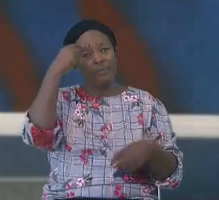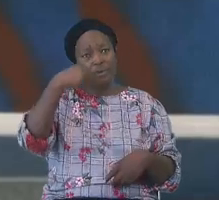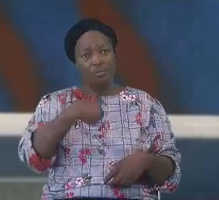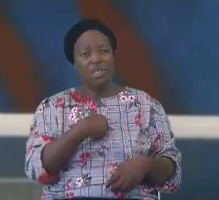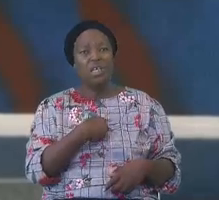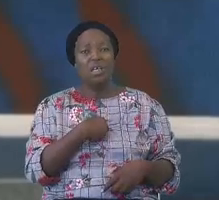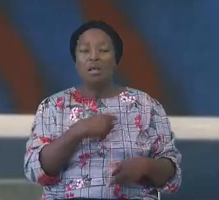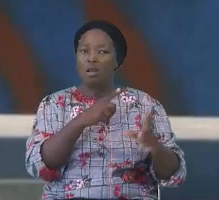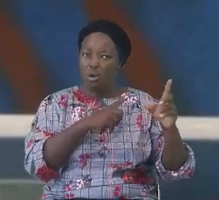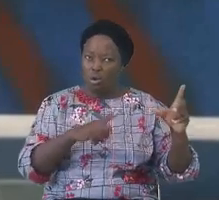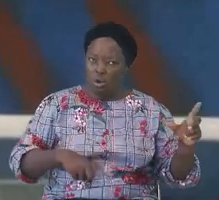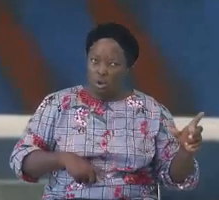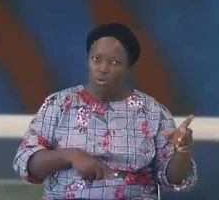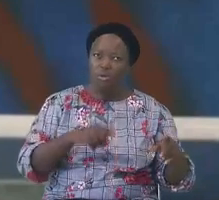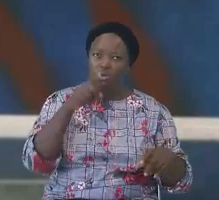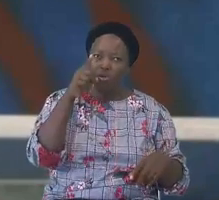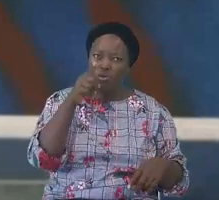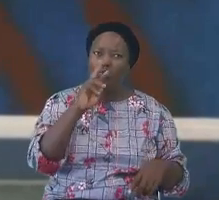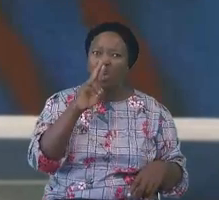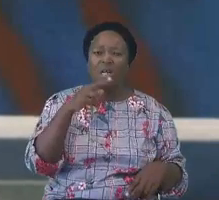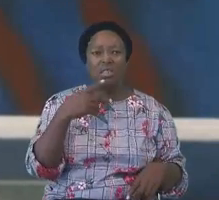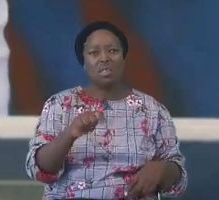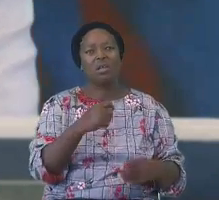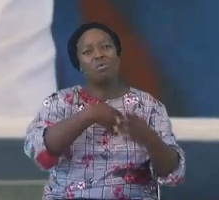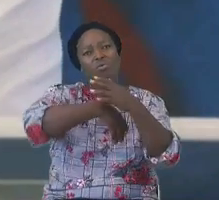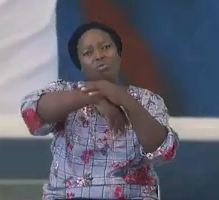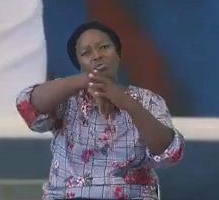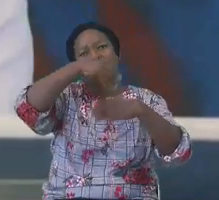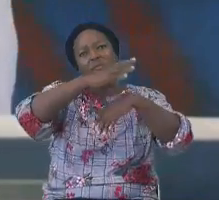Et tu as le salut, la vie éternelle, pour moi.